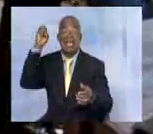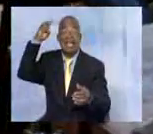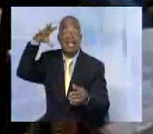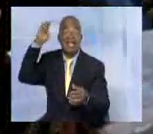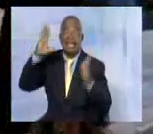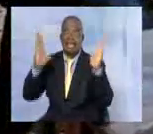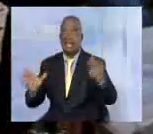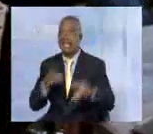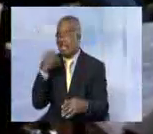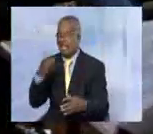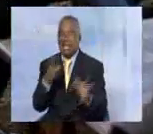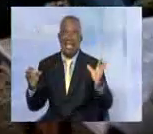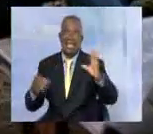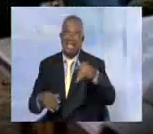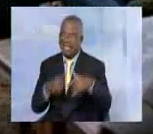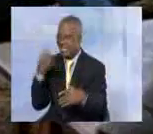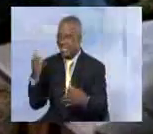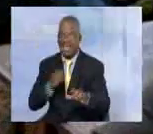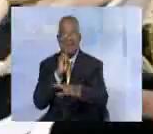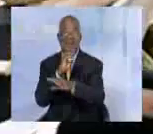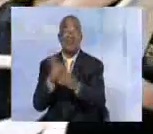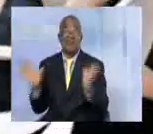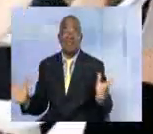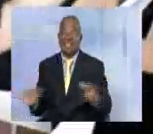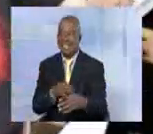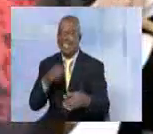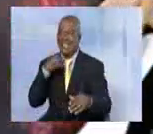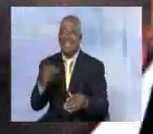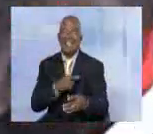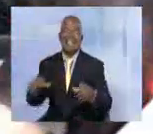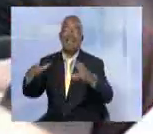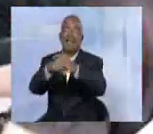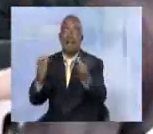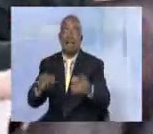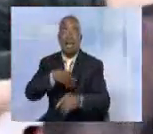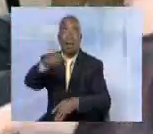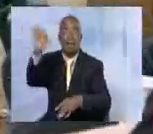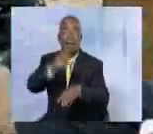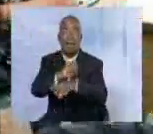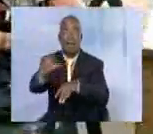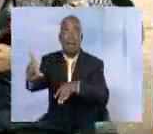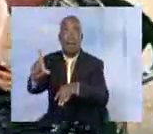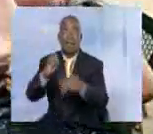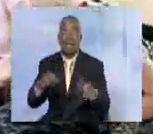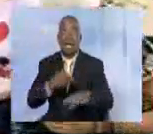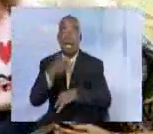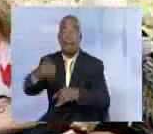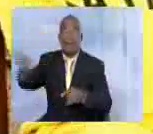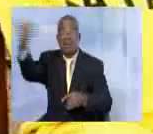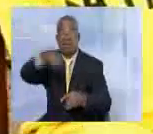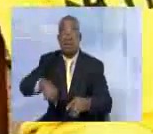albinos pour obtenir un bon poste dans l'administration. Emmenée en Sierra Leone, elle s'est enfuie pour rejoindre